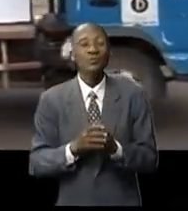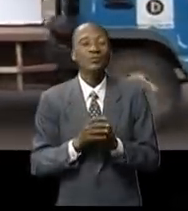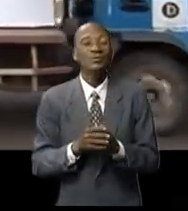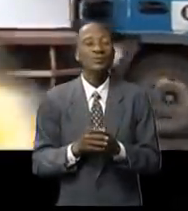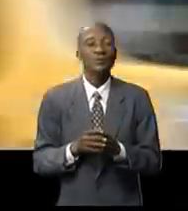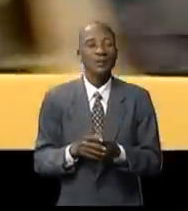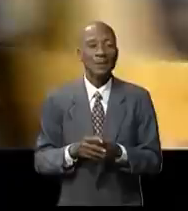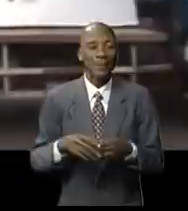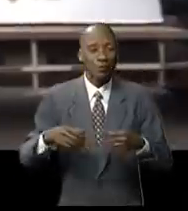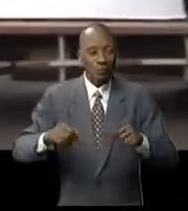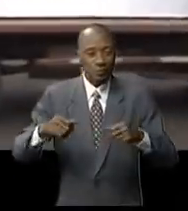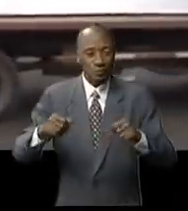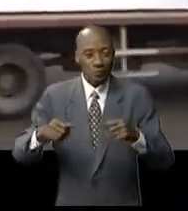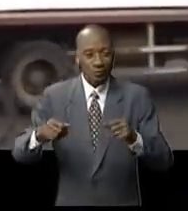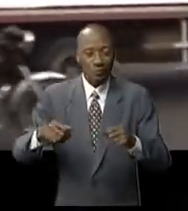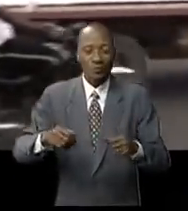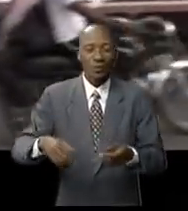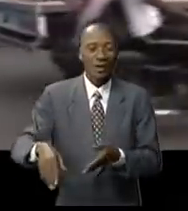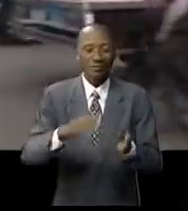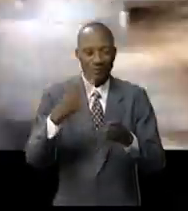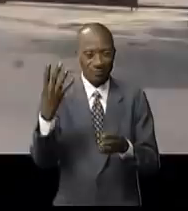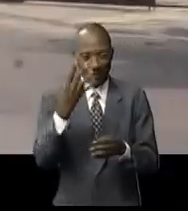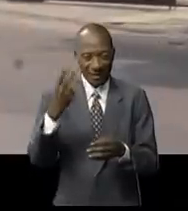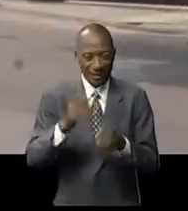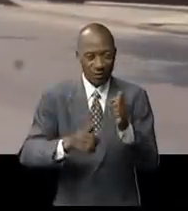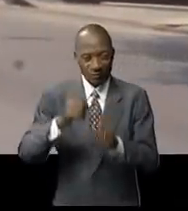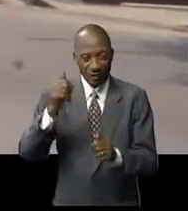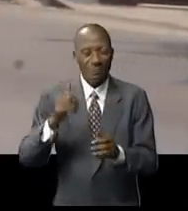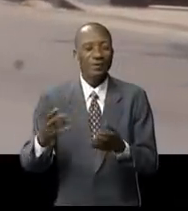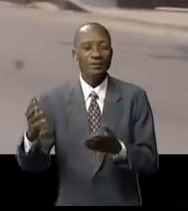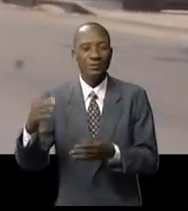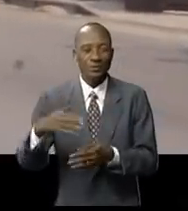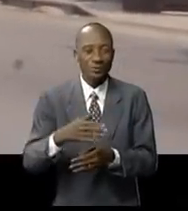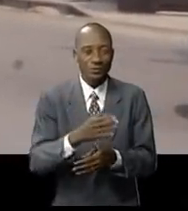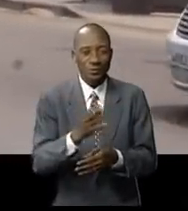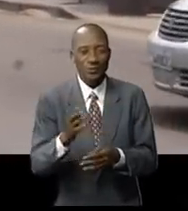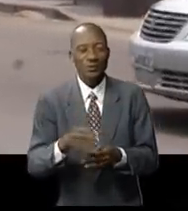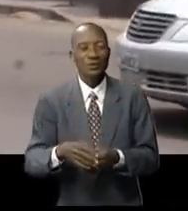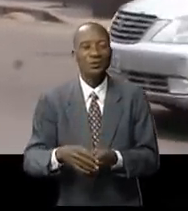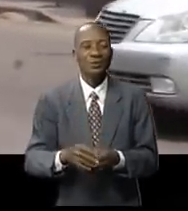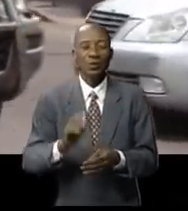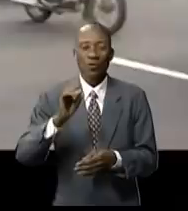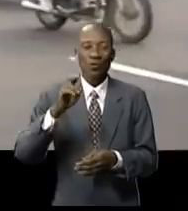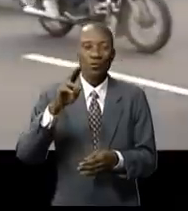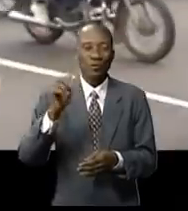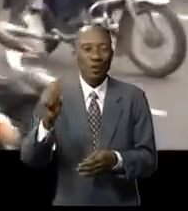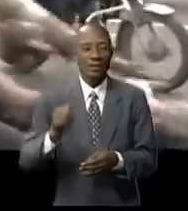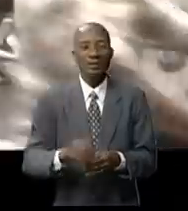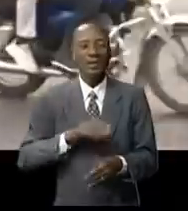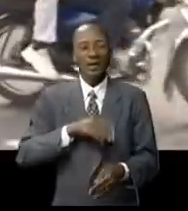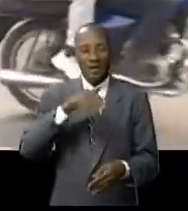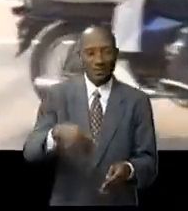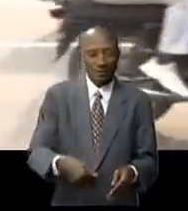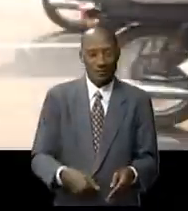s'étaient ébranlés sur l'avenue Libération en passant par Prince de Liège, avenue de Loya, Kassavubu, jusqu'au point de chute,